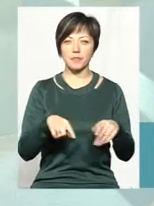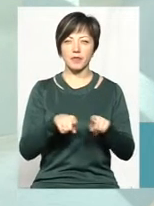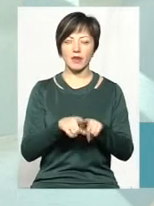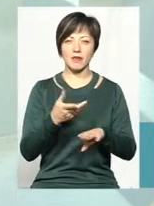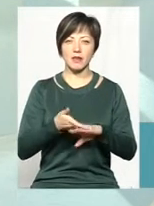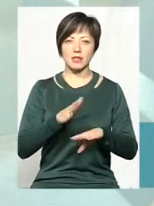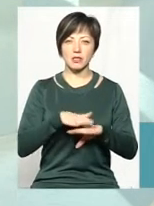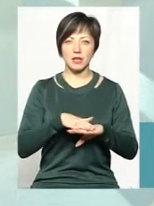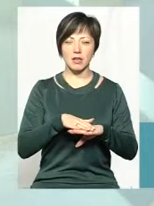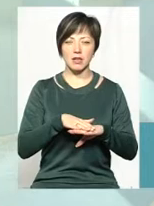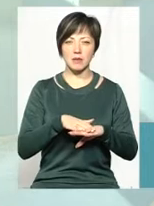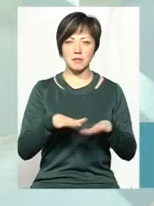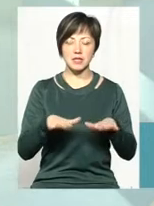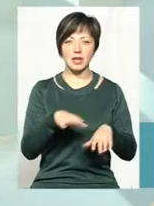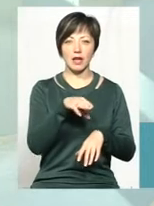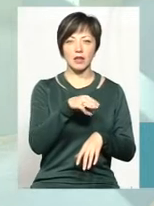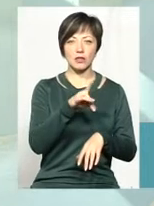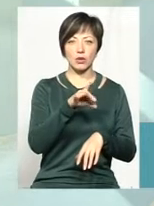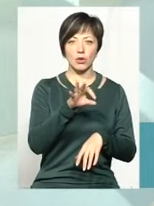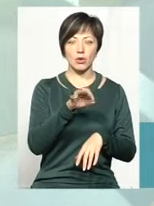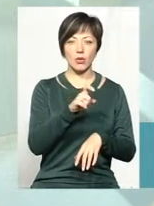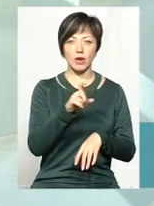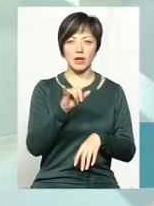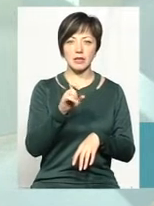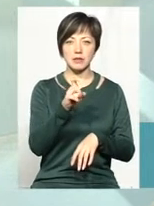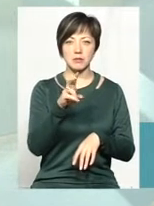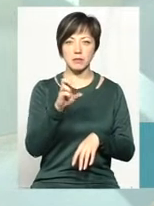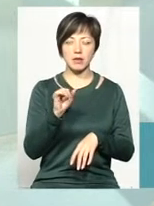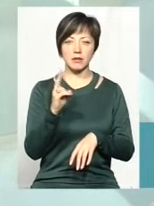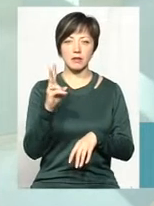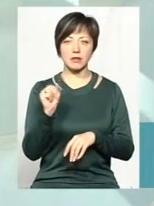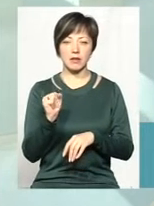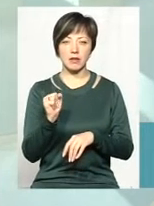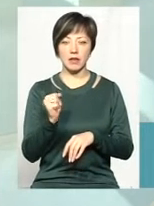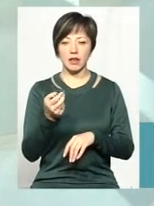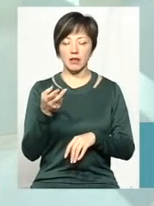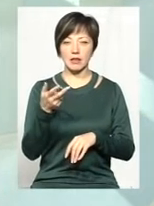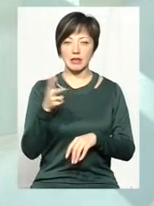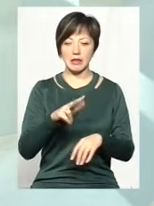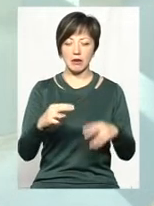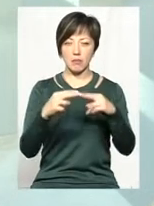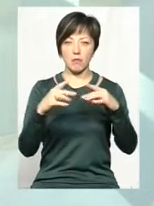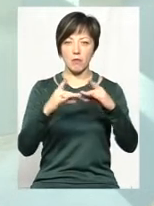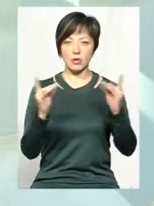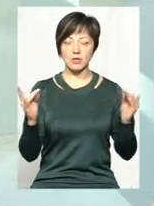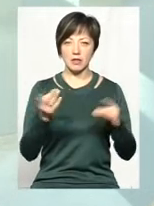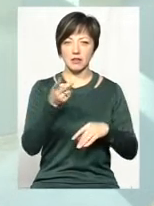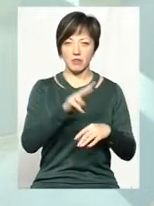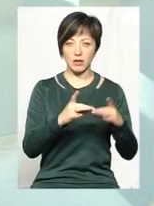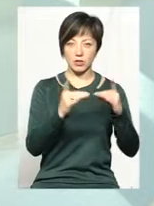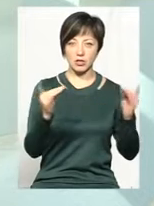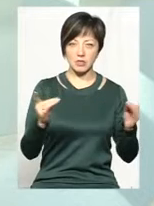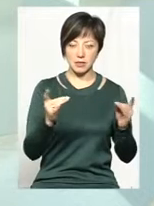важка місцевість, це один із трьох мостів, який два з них ми дуже добре знаємо, це Щасті і